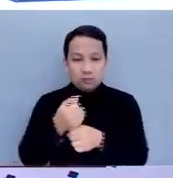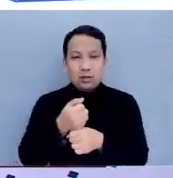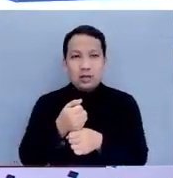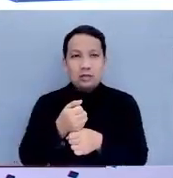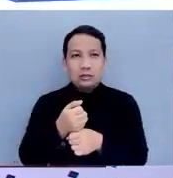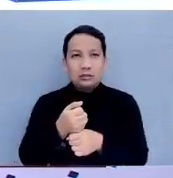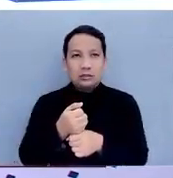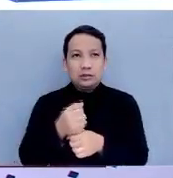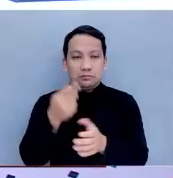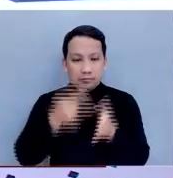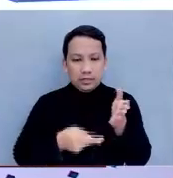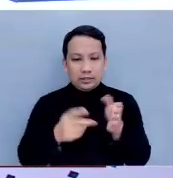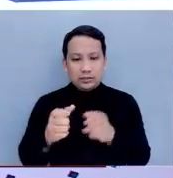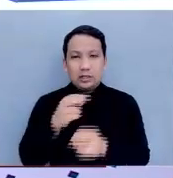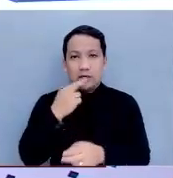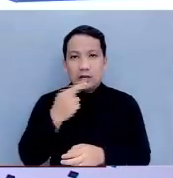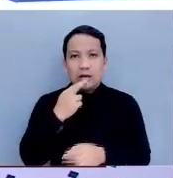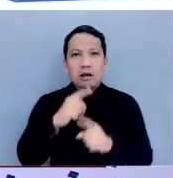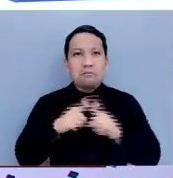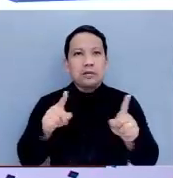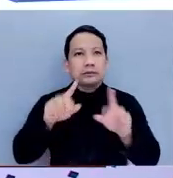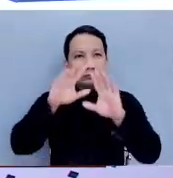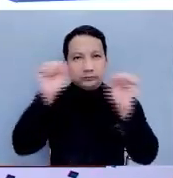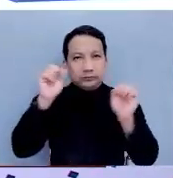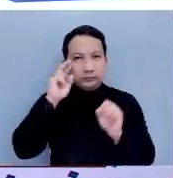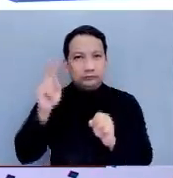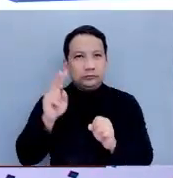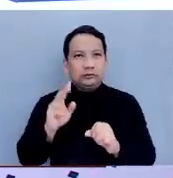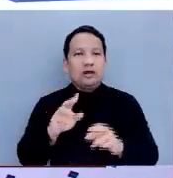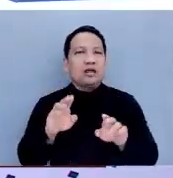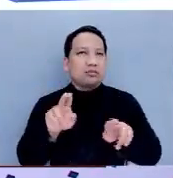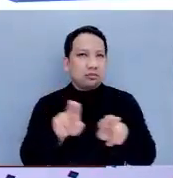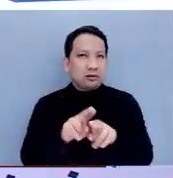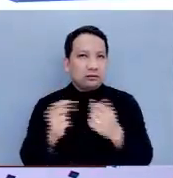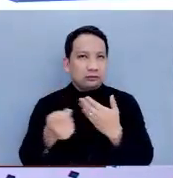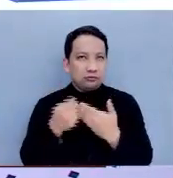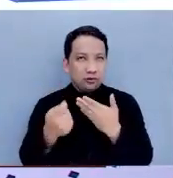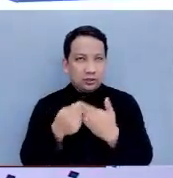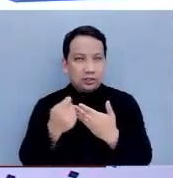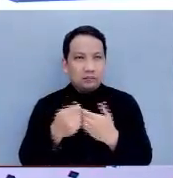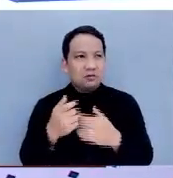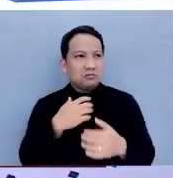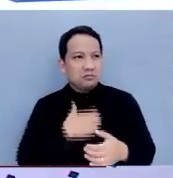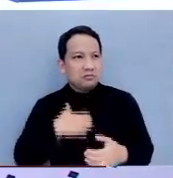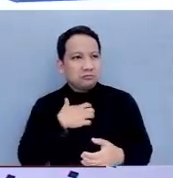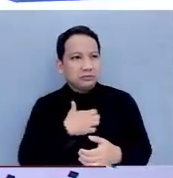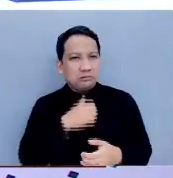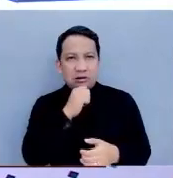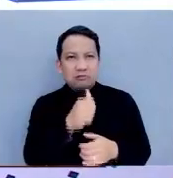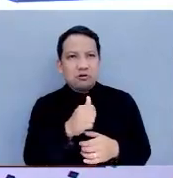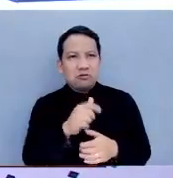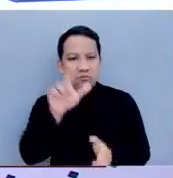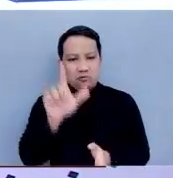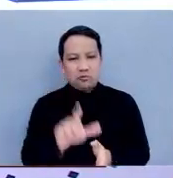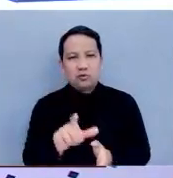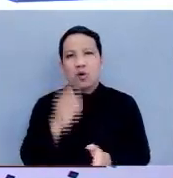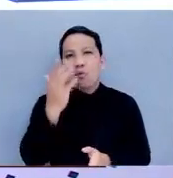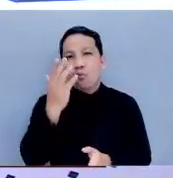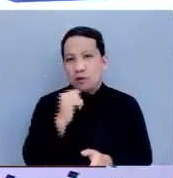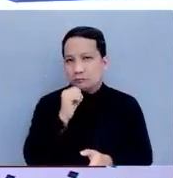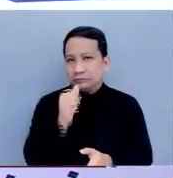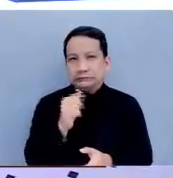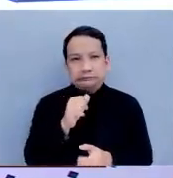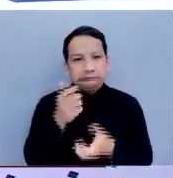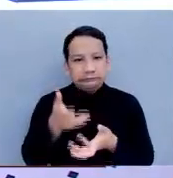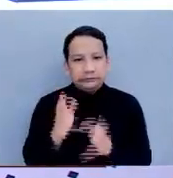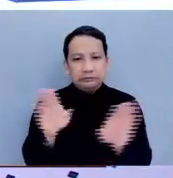lamang yan. Pero hindi pa man pinatutupad, umaaray ng ilang rice retailer. Siguradong malulugi raw sila at